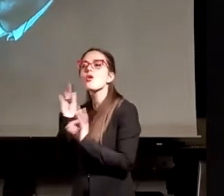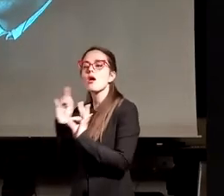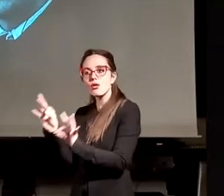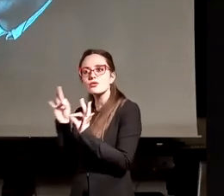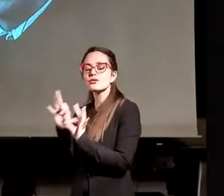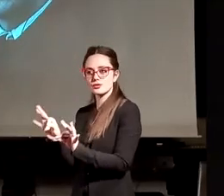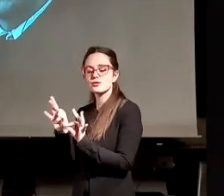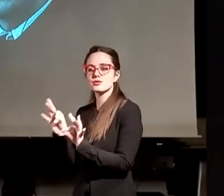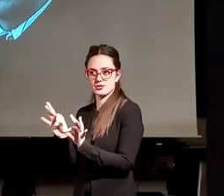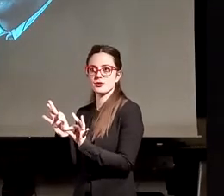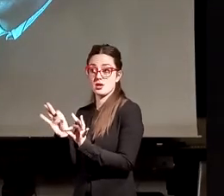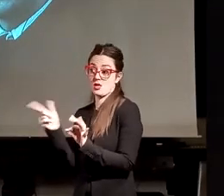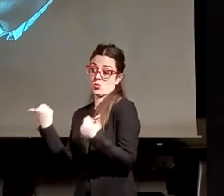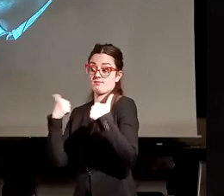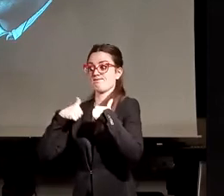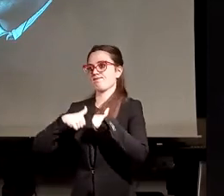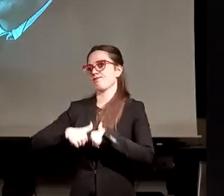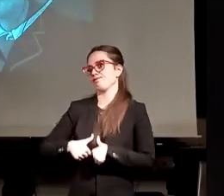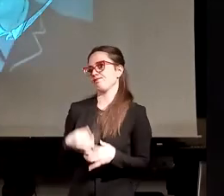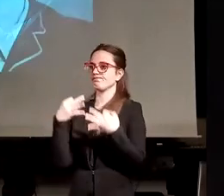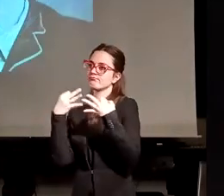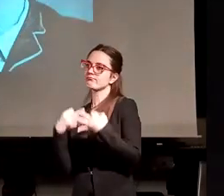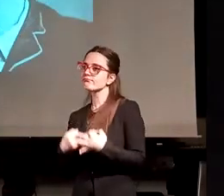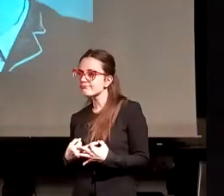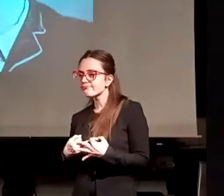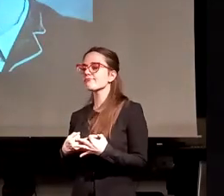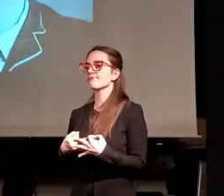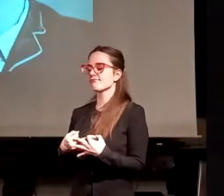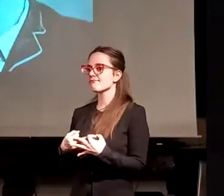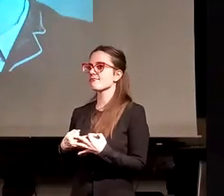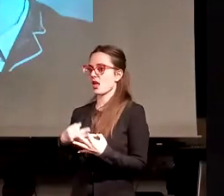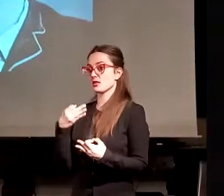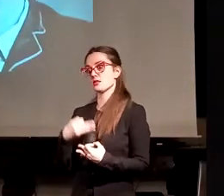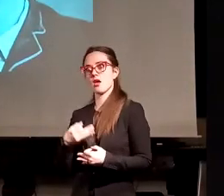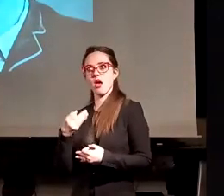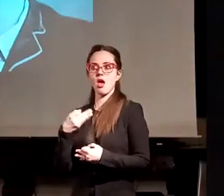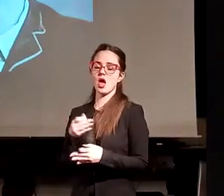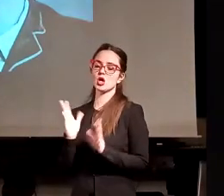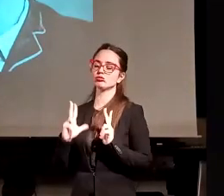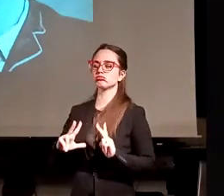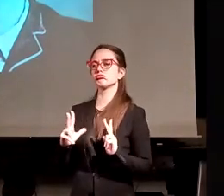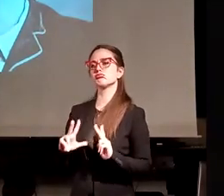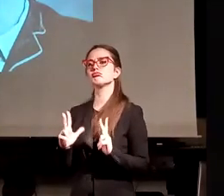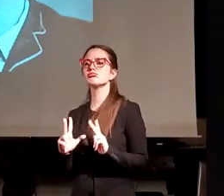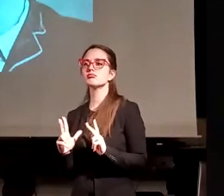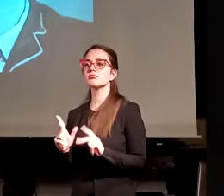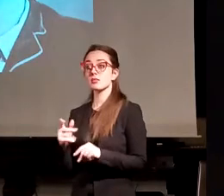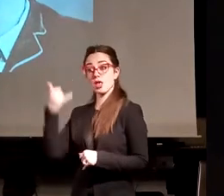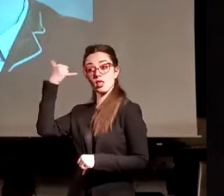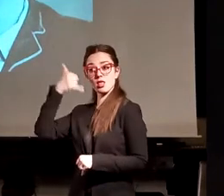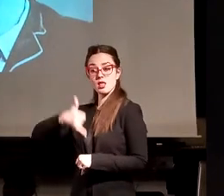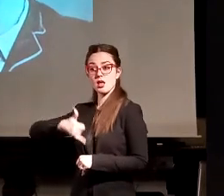eticamente il professor professionalmente etico serio posato tranquillo